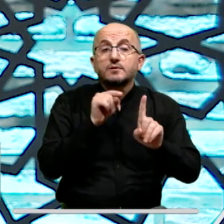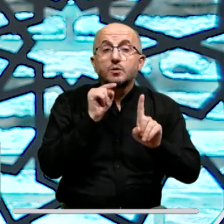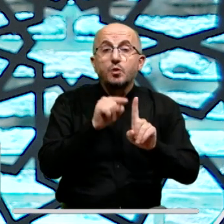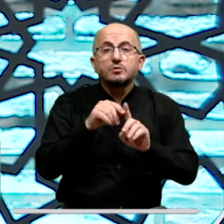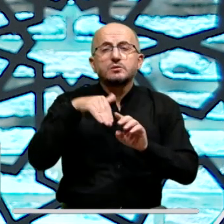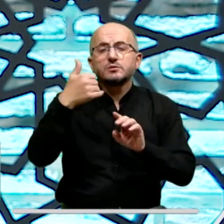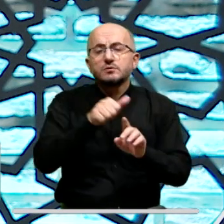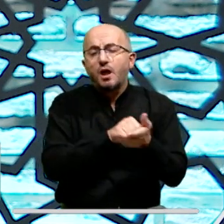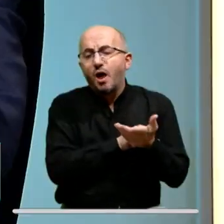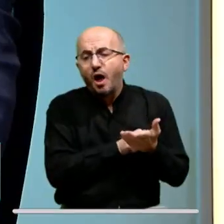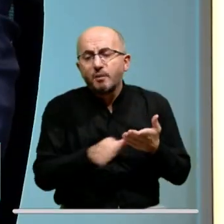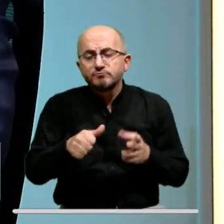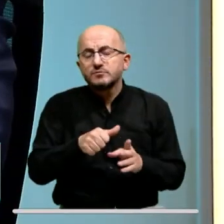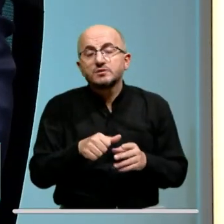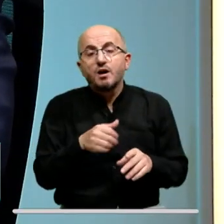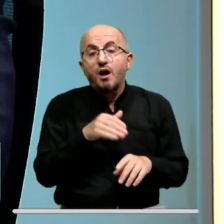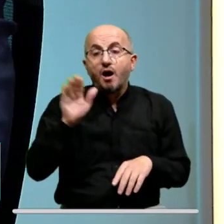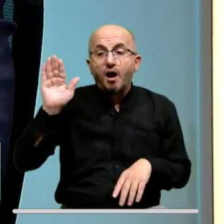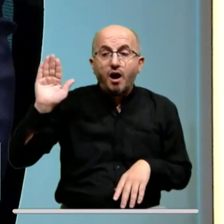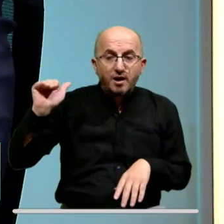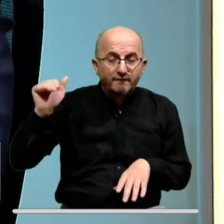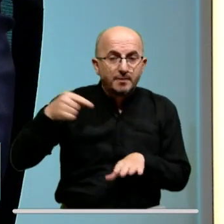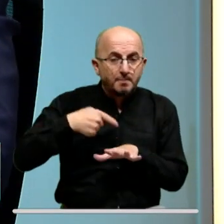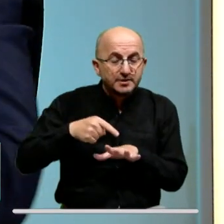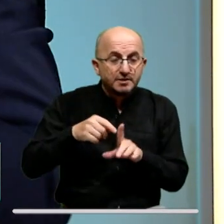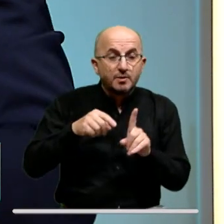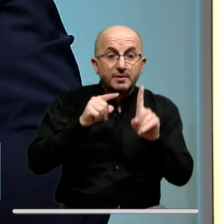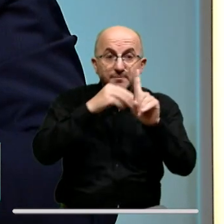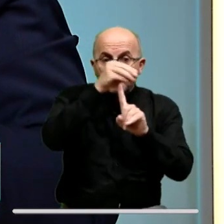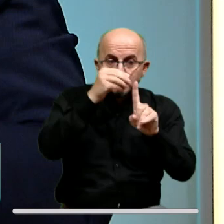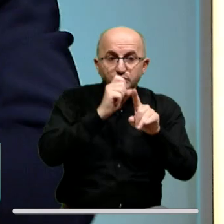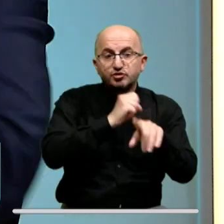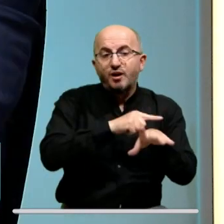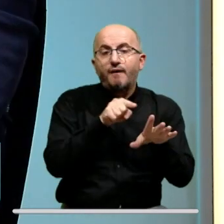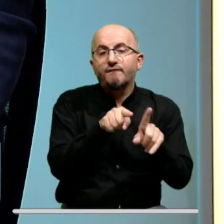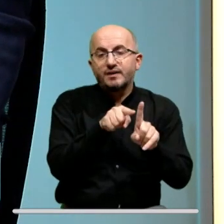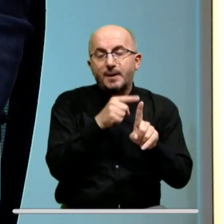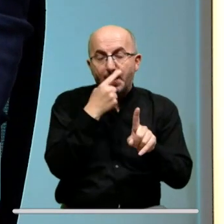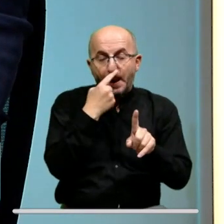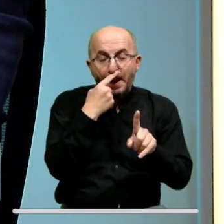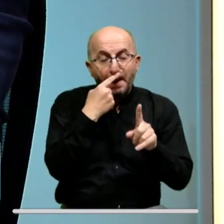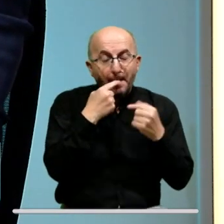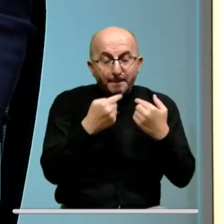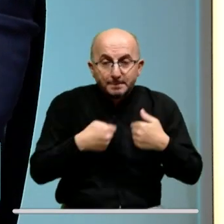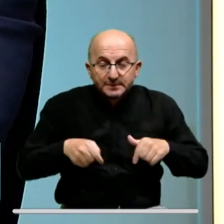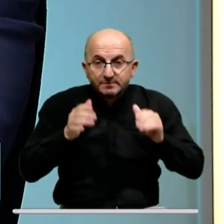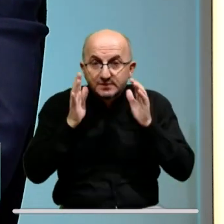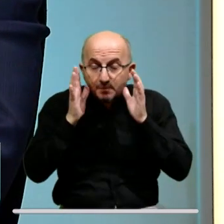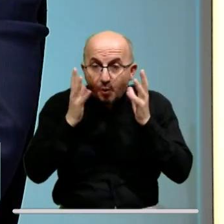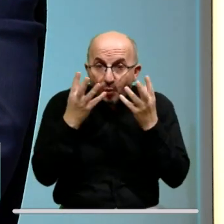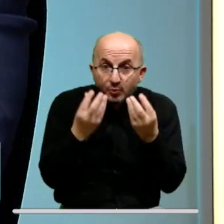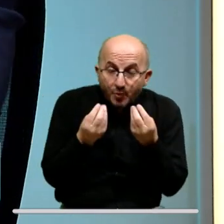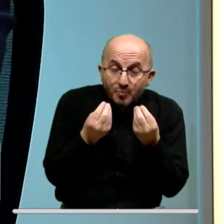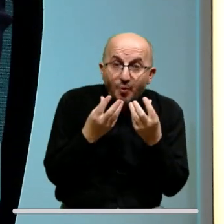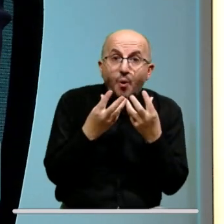hepsi Hanefi. Biz o Şafii imama uyduk ve orada hiç kimse sormadı ki yani bizim namazımız oluyor mu